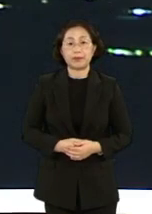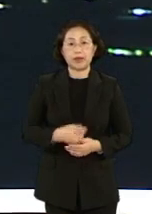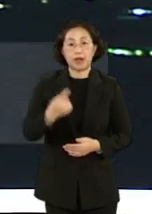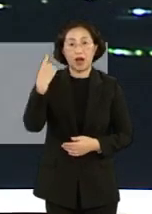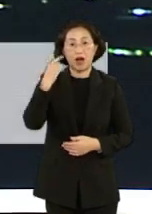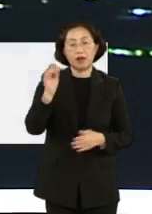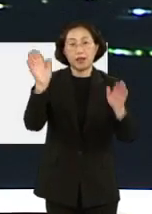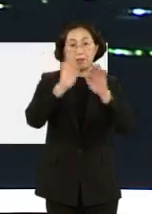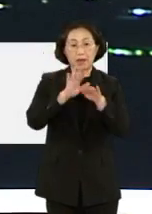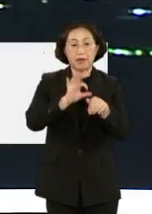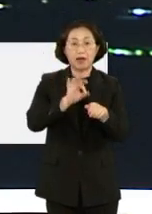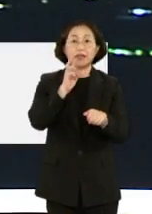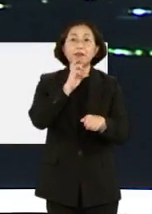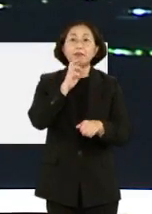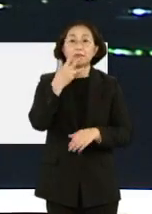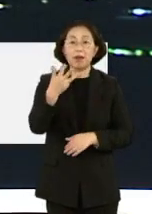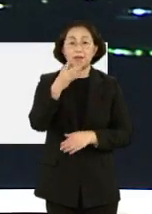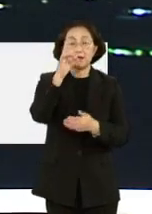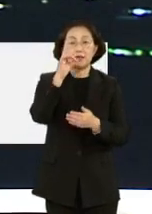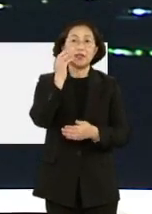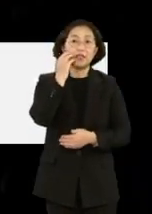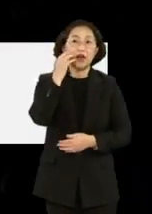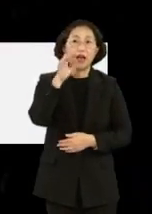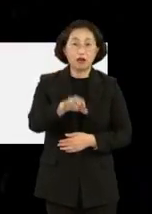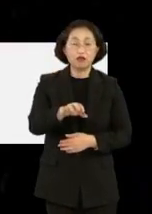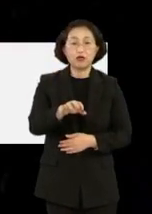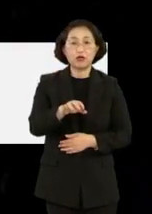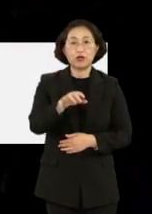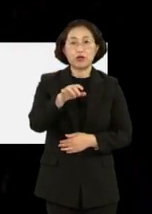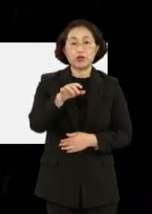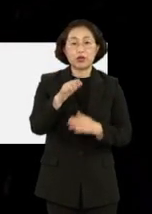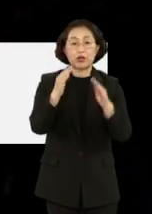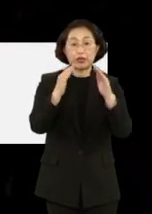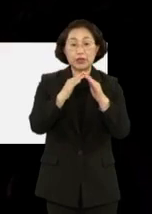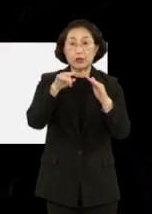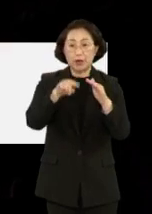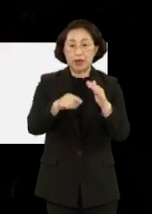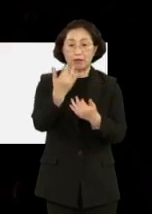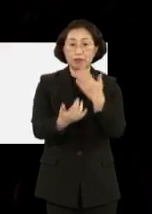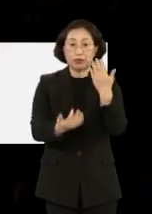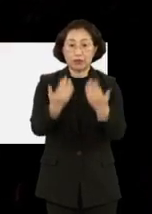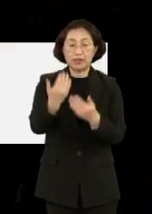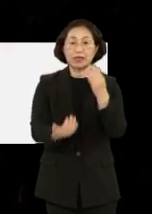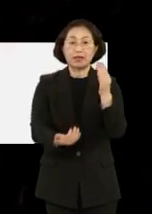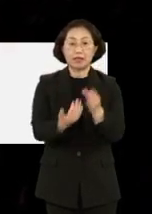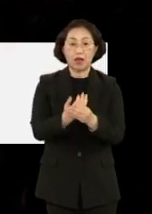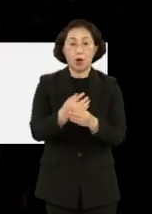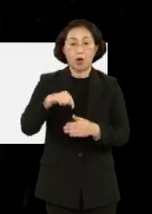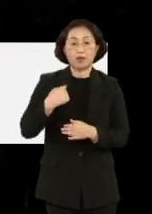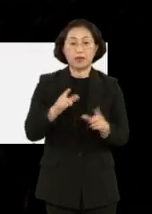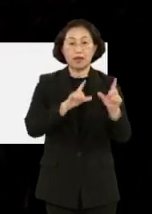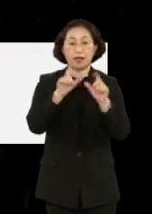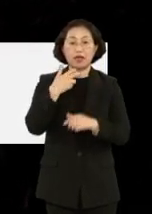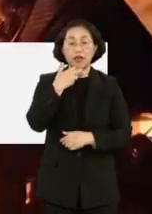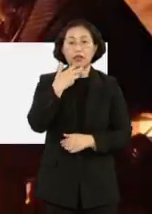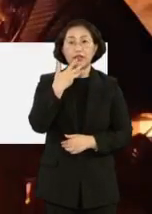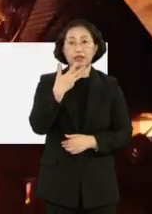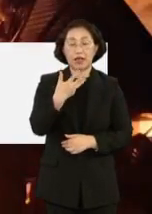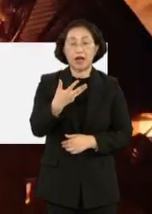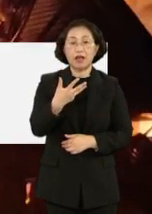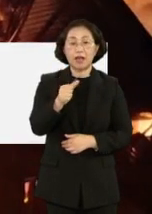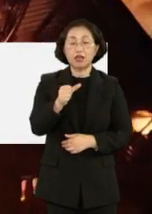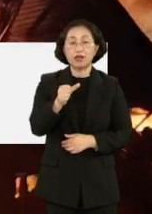어젯밤 10시 38분쯤 청양군 남양면 구룡리의 한 단독주택에서 불이 나 혼자 살던 85살